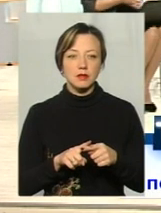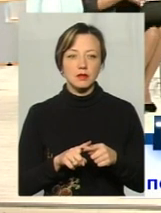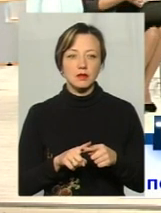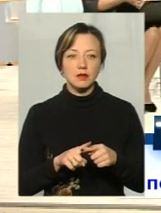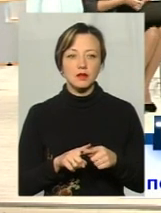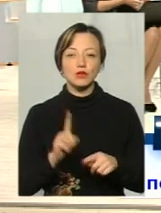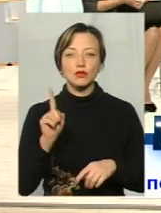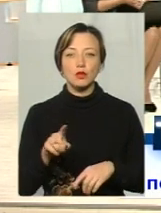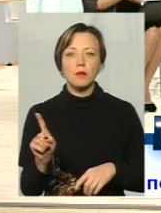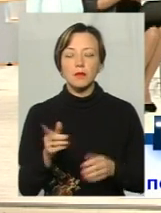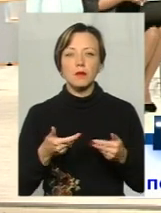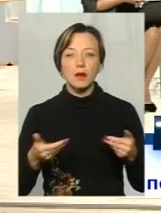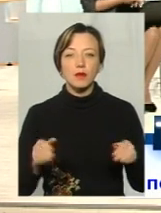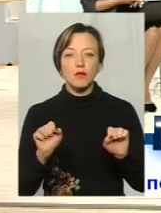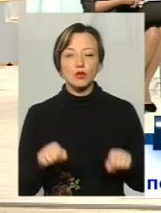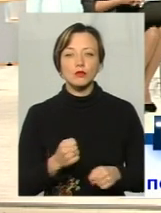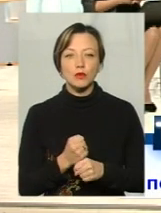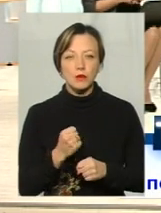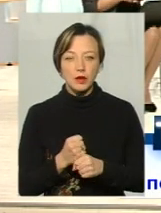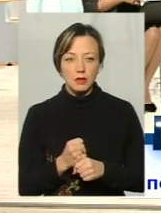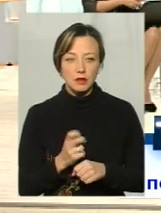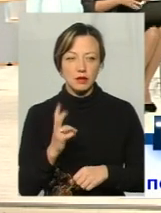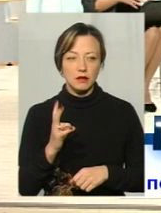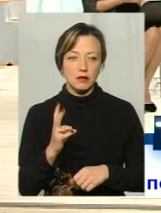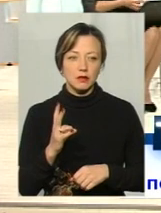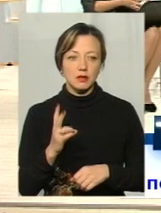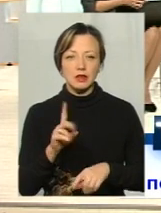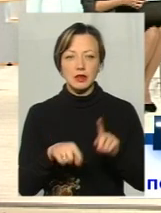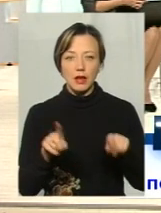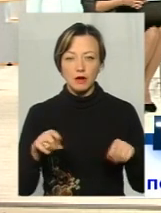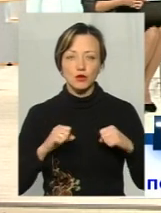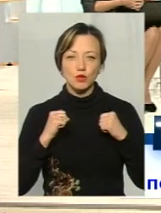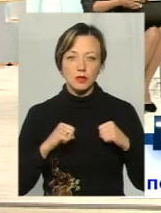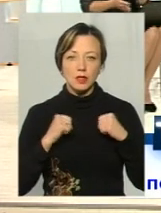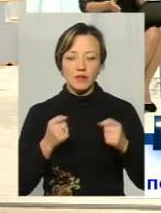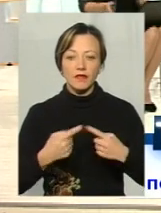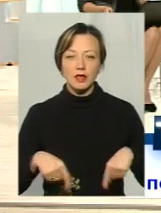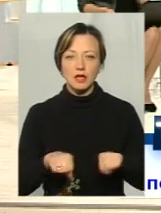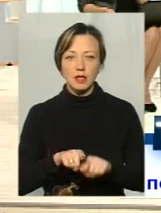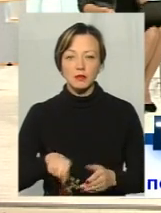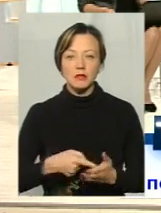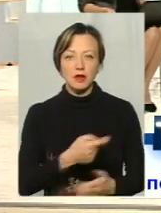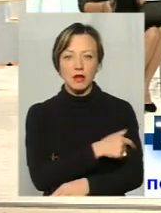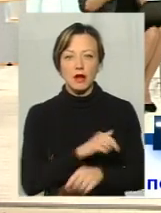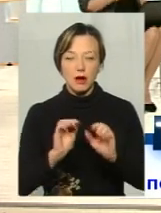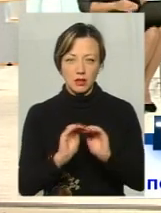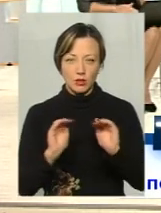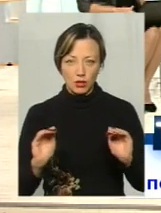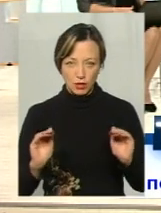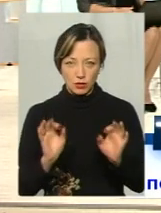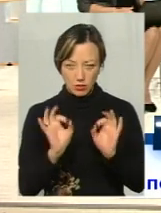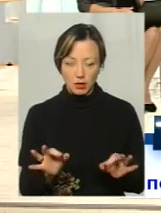це те, що ми можемо зробити все ж таки з деякими зусиллями відділення у міській лікарні дитячій.